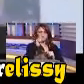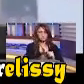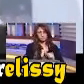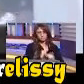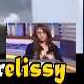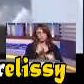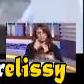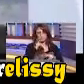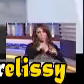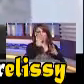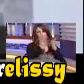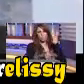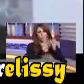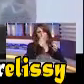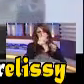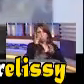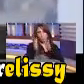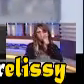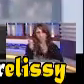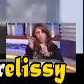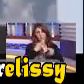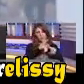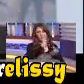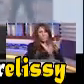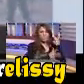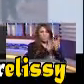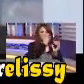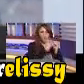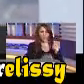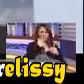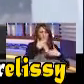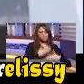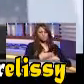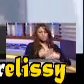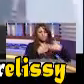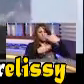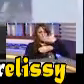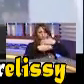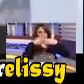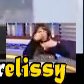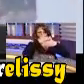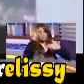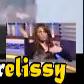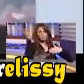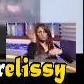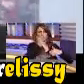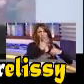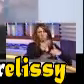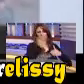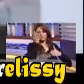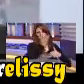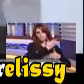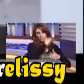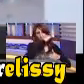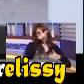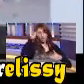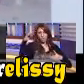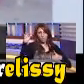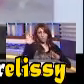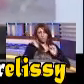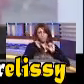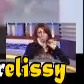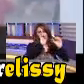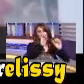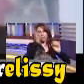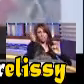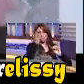اشتعال النيران بالمبنيين، وكذلك قاموا بهدم سور المديرية القديمة بالاقتحام. كيف تعاملت مديرية الأمن أو